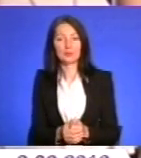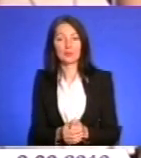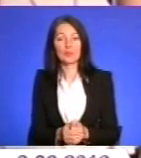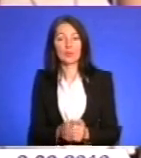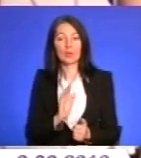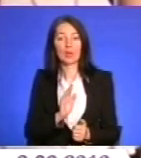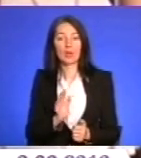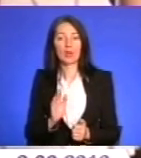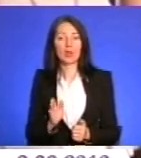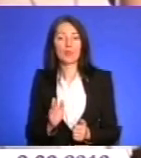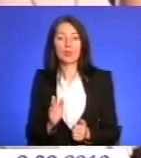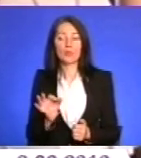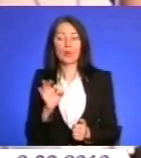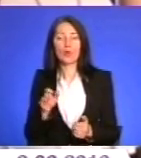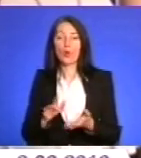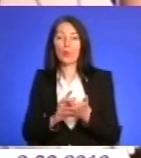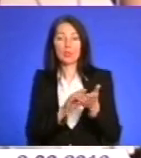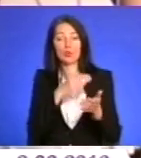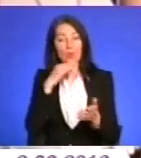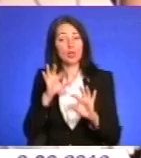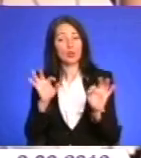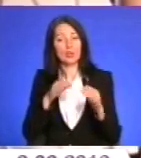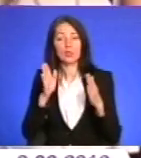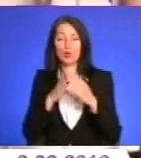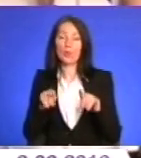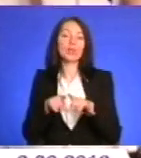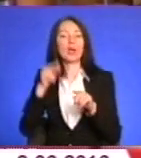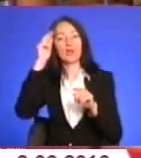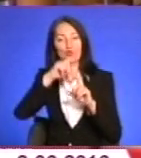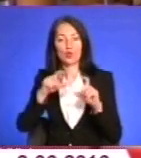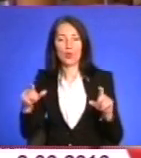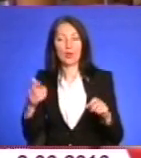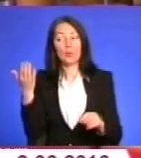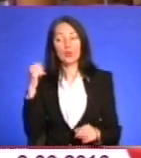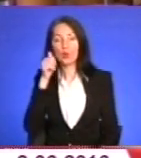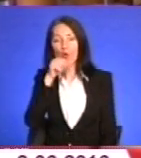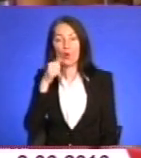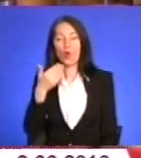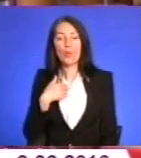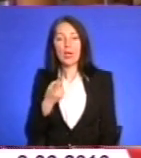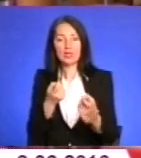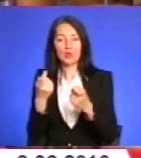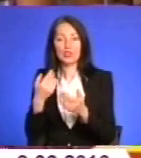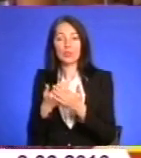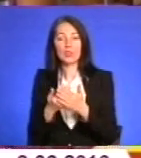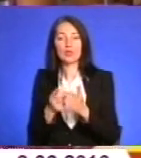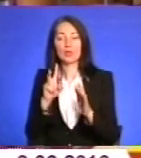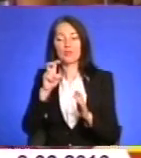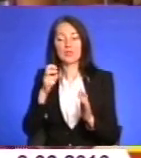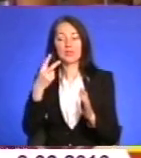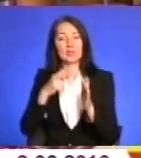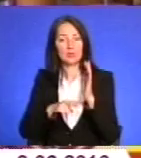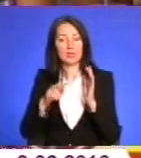Будемо про поїздку багато розповідати вдома та в школі. Минулого року ми залучили близько 270